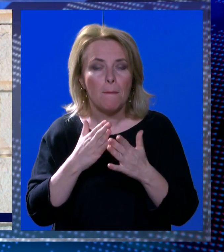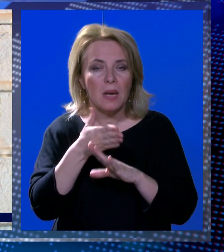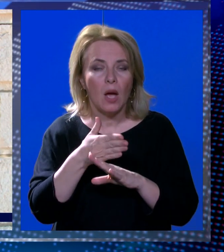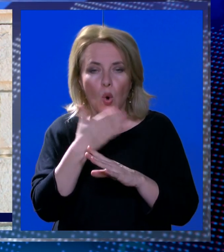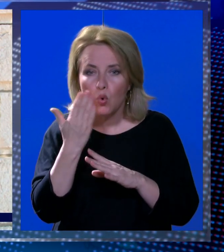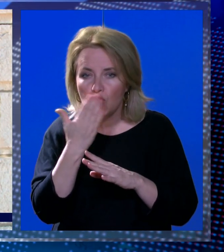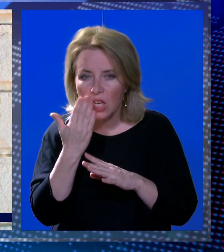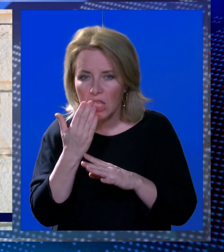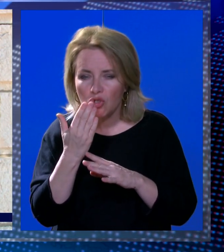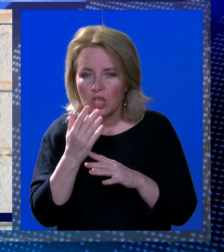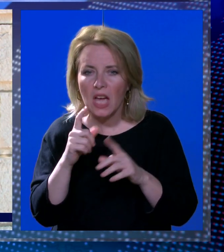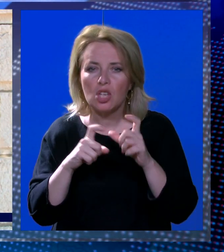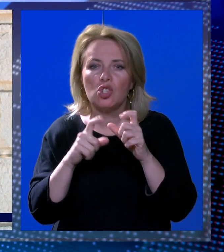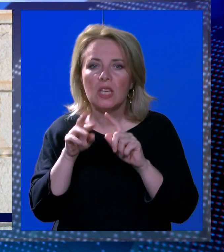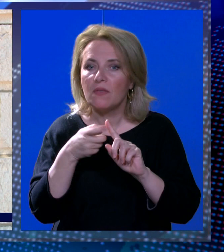samo putem